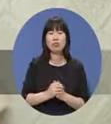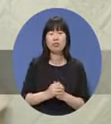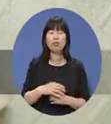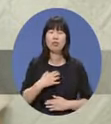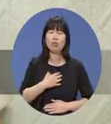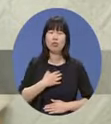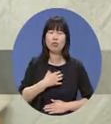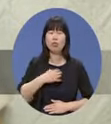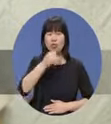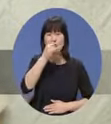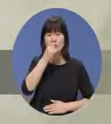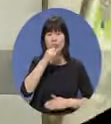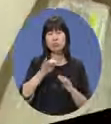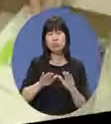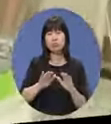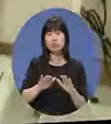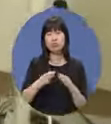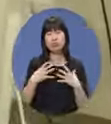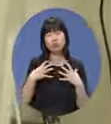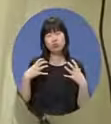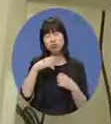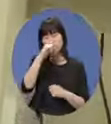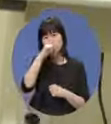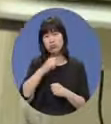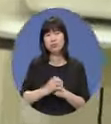속상하죠. 좀 통통해졌으면 좋겠어요.